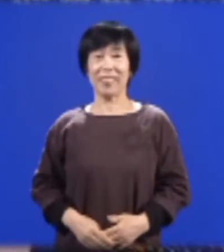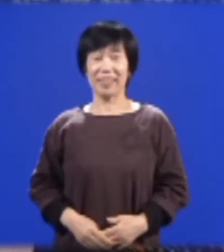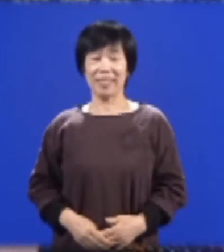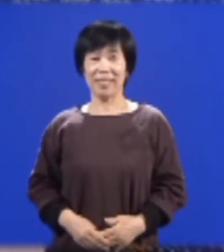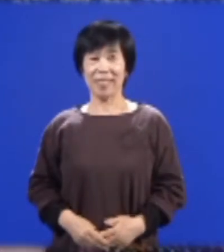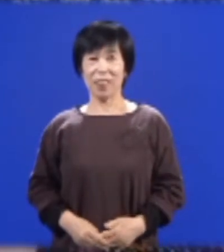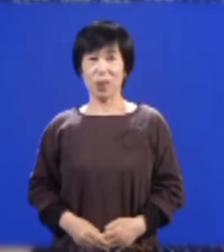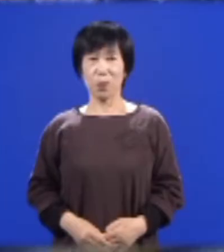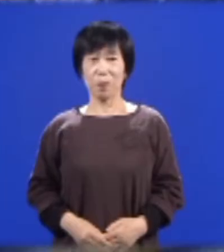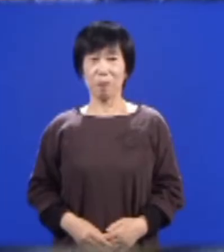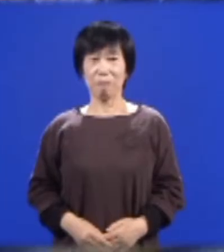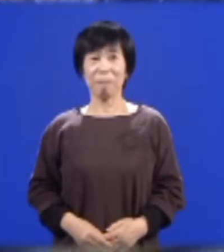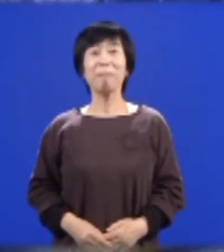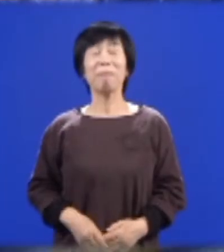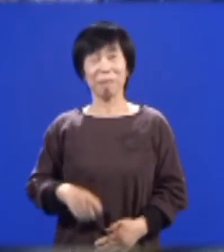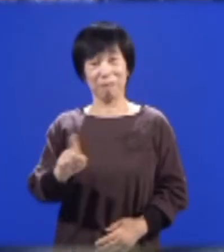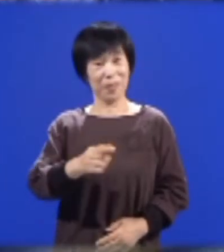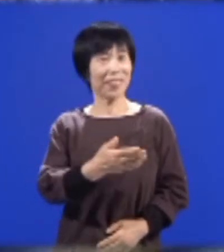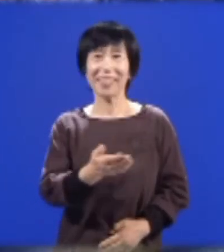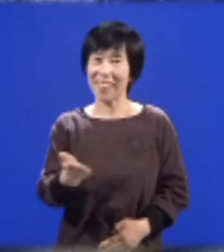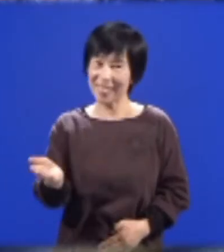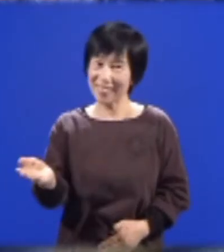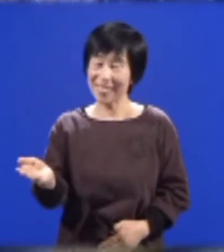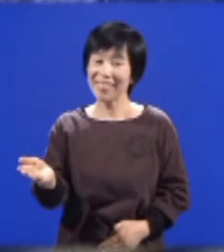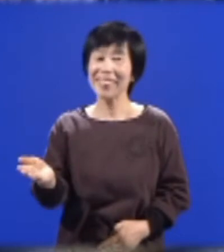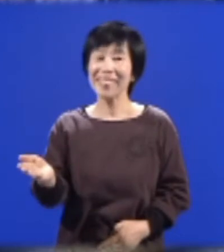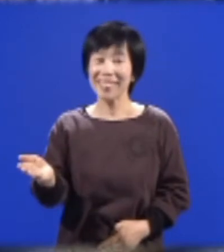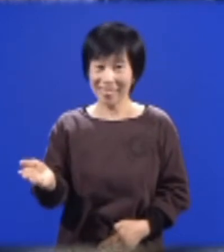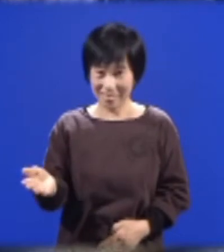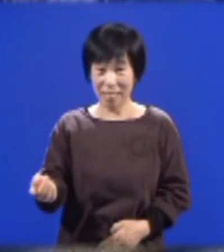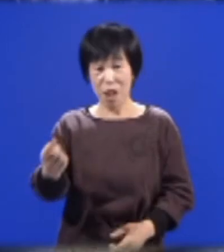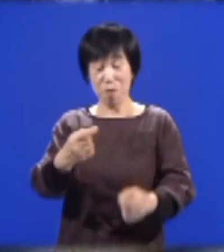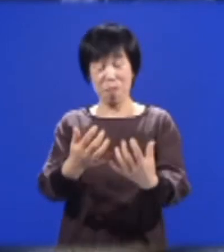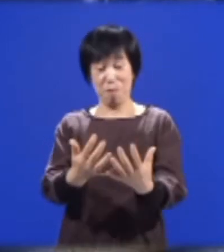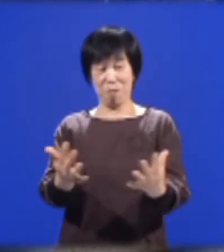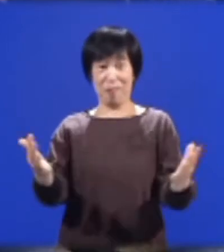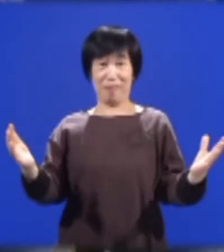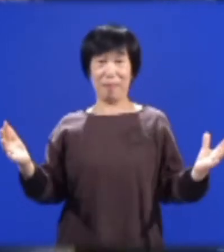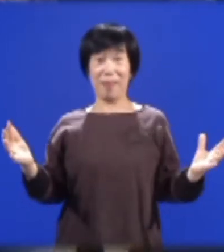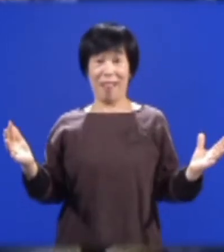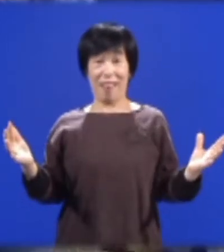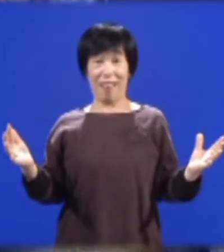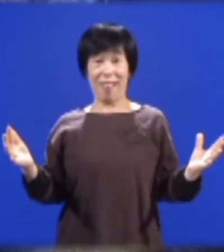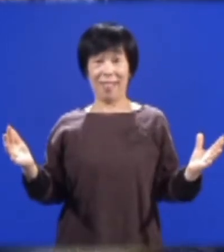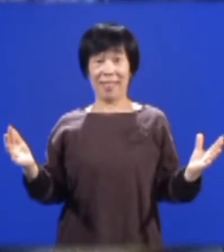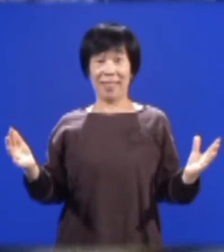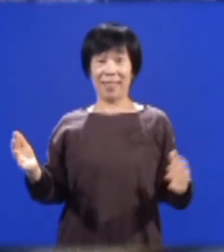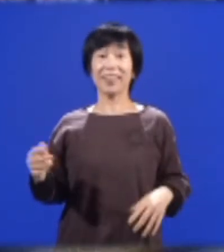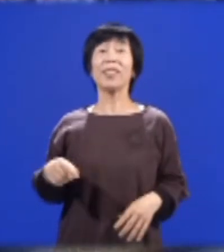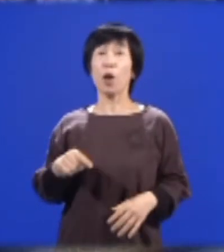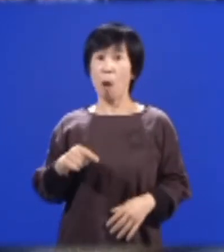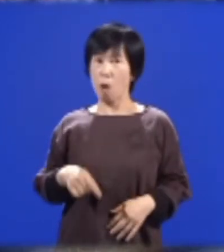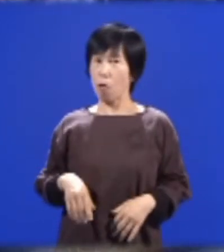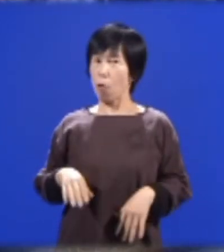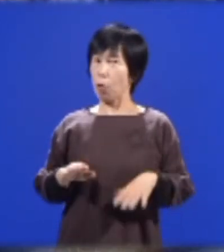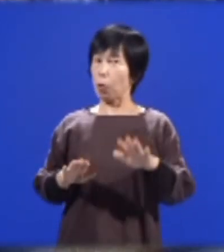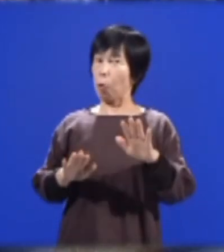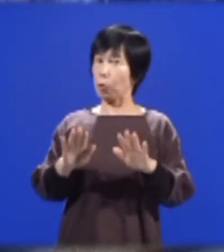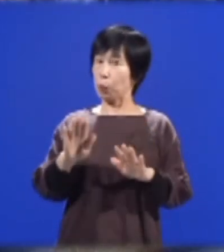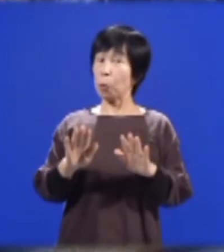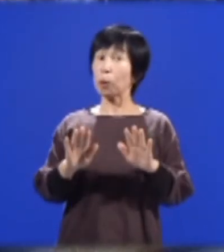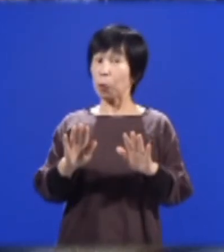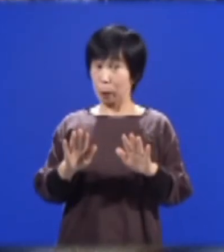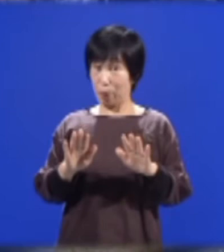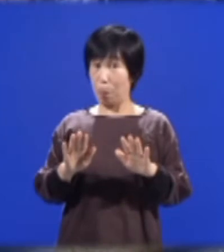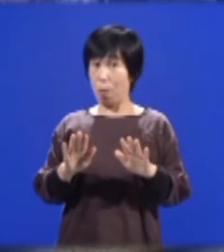はい、いかがでしたか。たくさんの人が地区市民センターに集まりましたね。このイベント